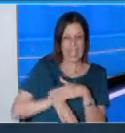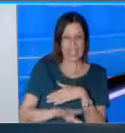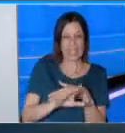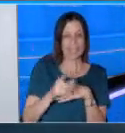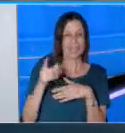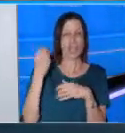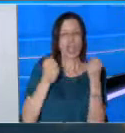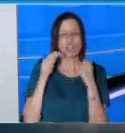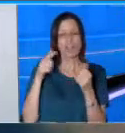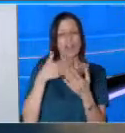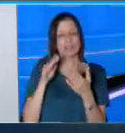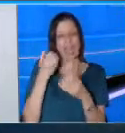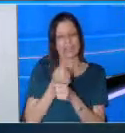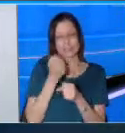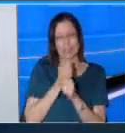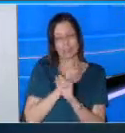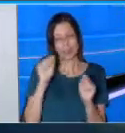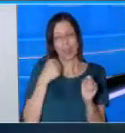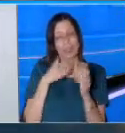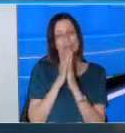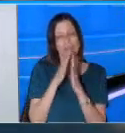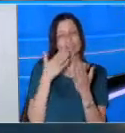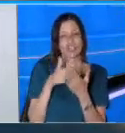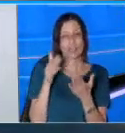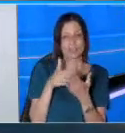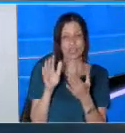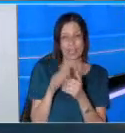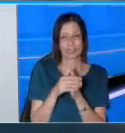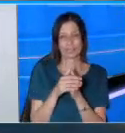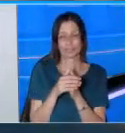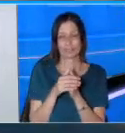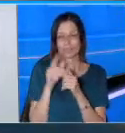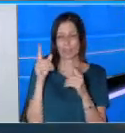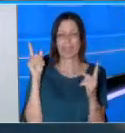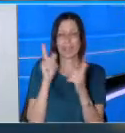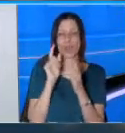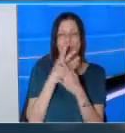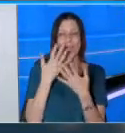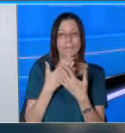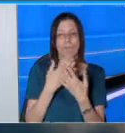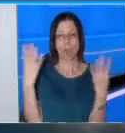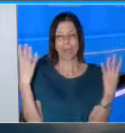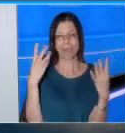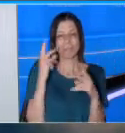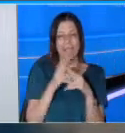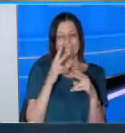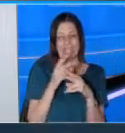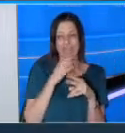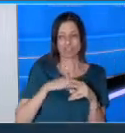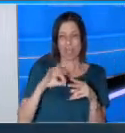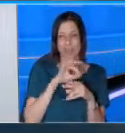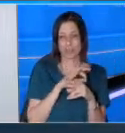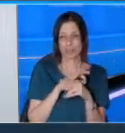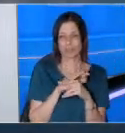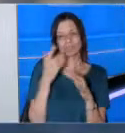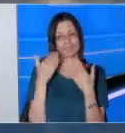שכך זה יימשך העניין הזה, והם יתקלו באמת רק בחומת ברזל שלנו. לילך שובל, כתבת לענייני צבא ישראל היום, תודה רבה